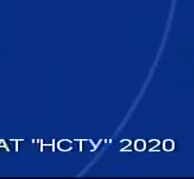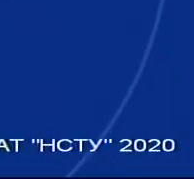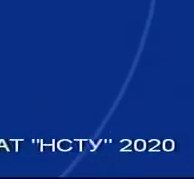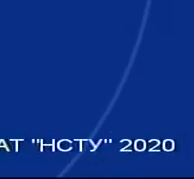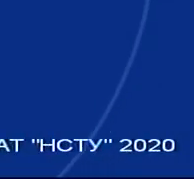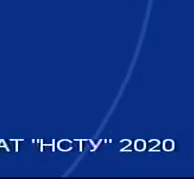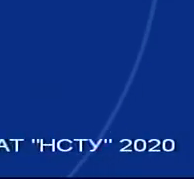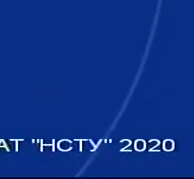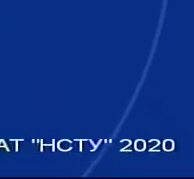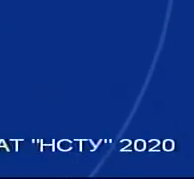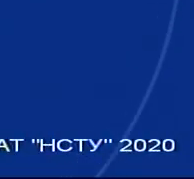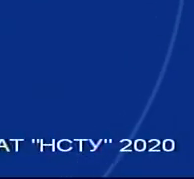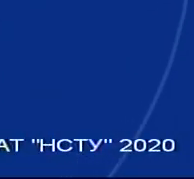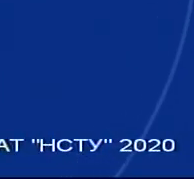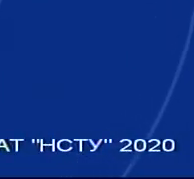Дякую.